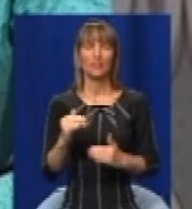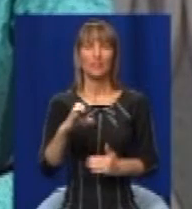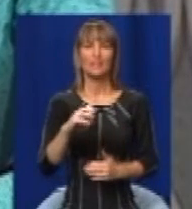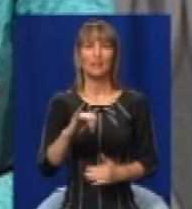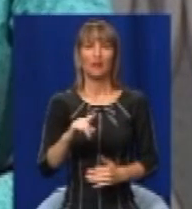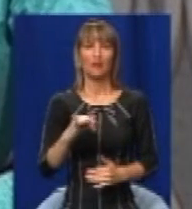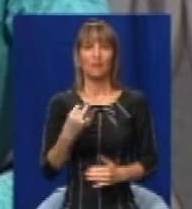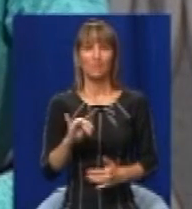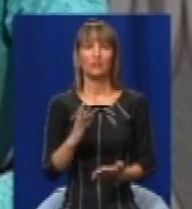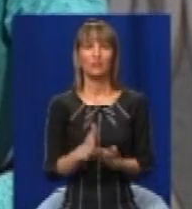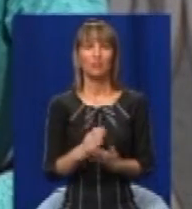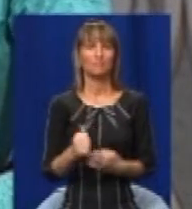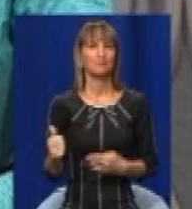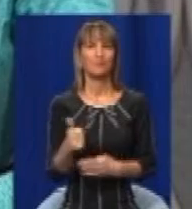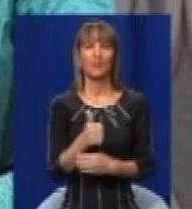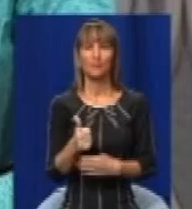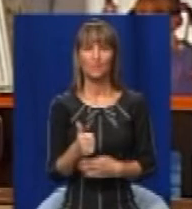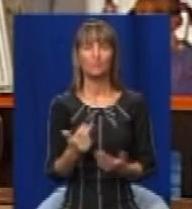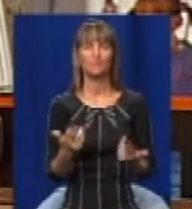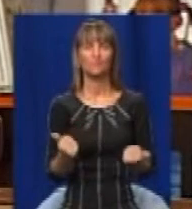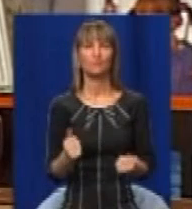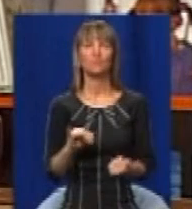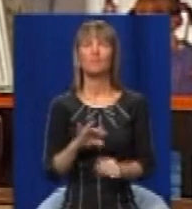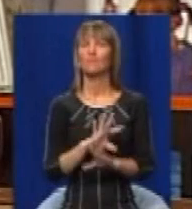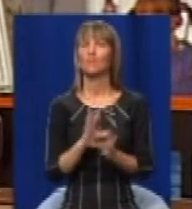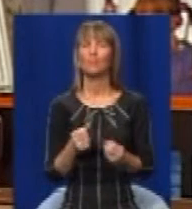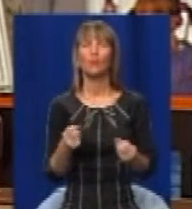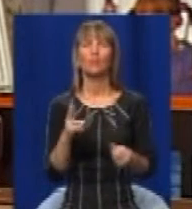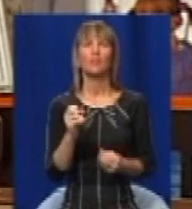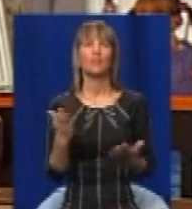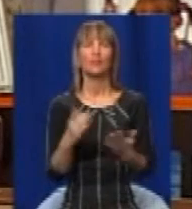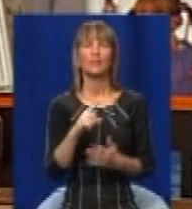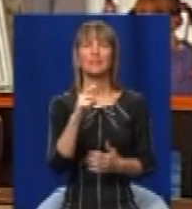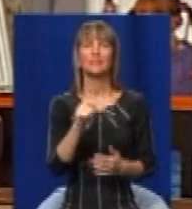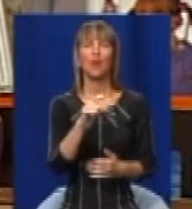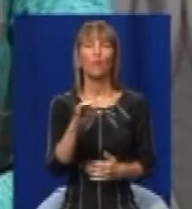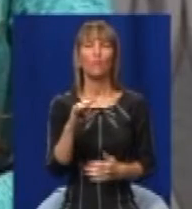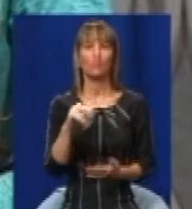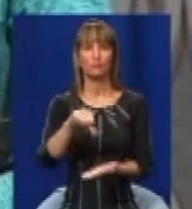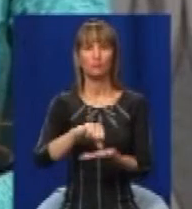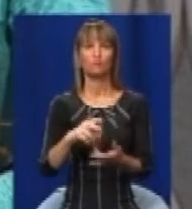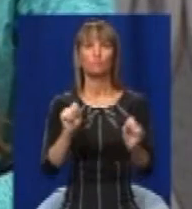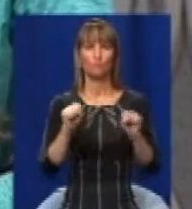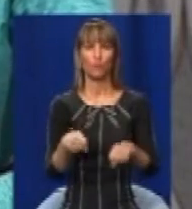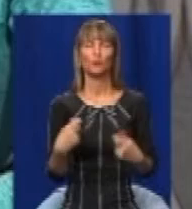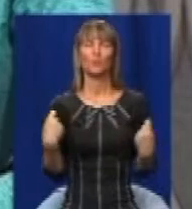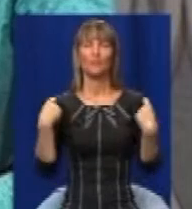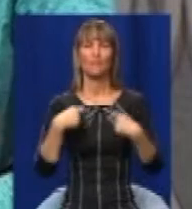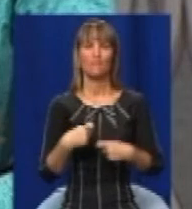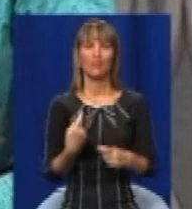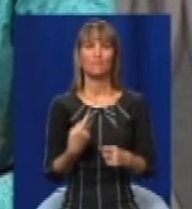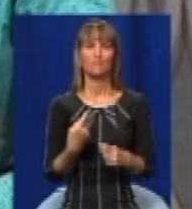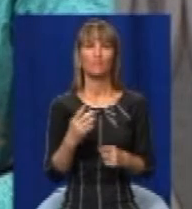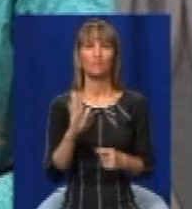є таким саме лідируючим, так? А взагалі, до яких, на які заходи, на які події от взагалі можна вдягати, ну, вдягатись в